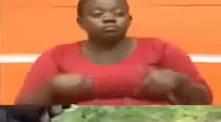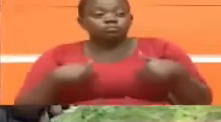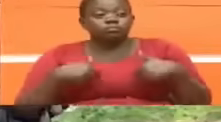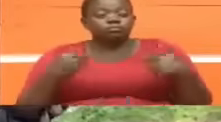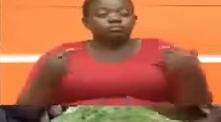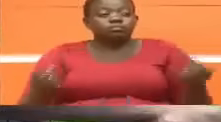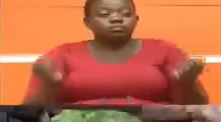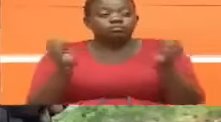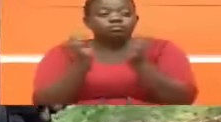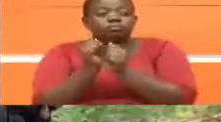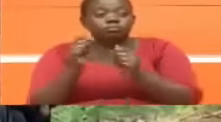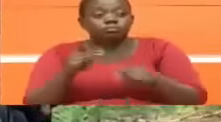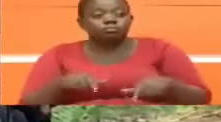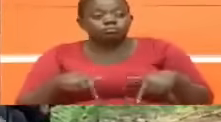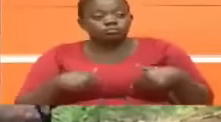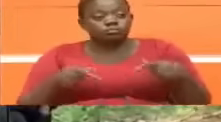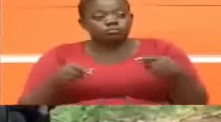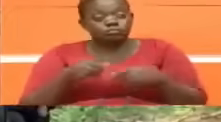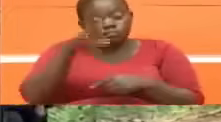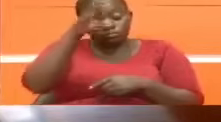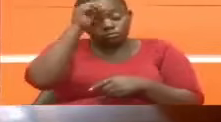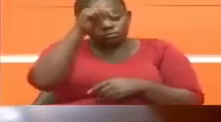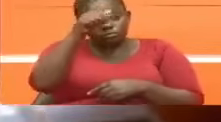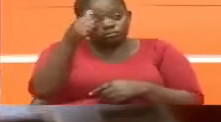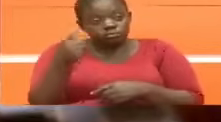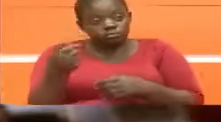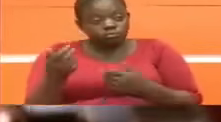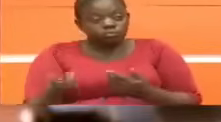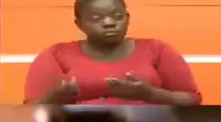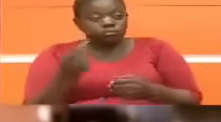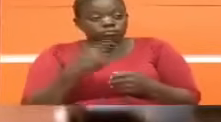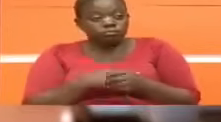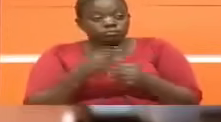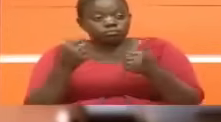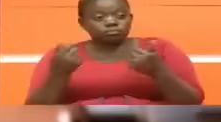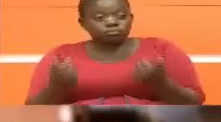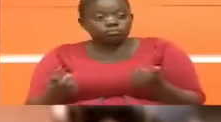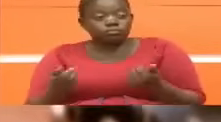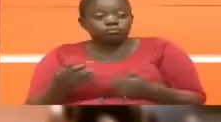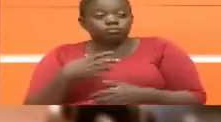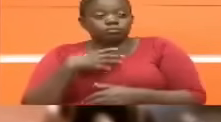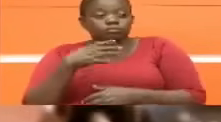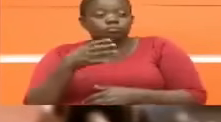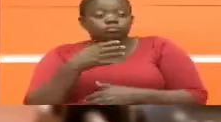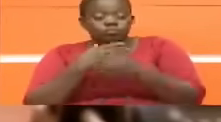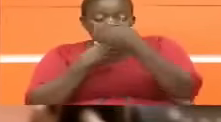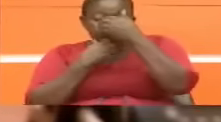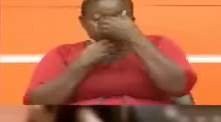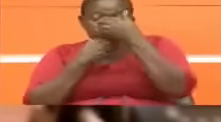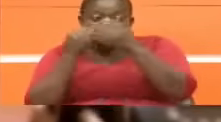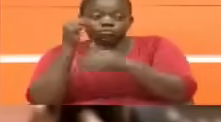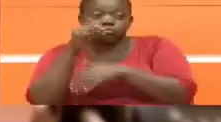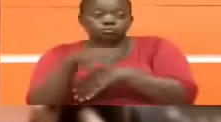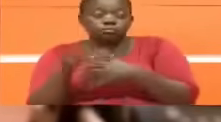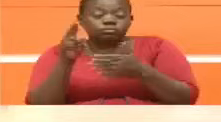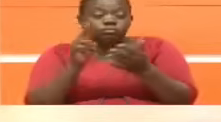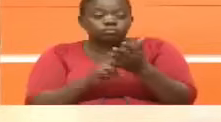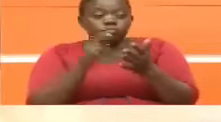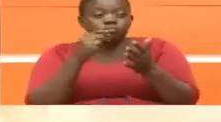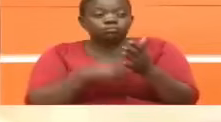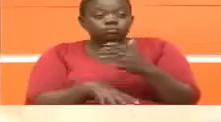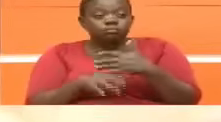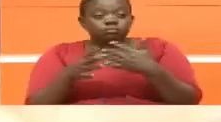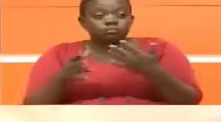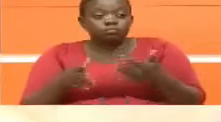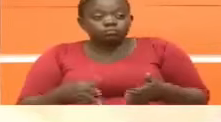mayisa kimu kyakuyiga ku balala. Mu kiseera kino Kabirigo asiza kubyo mu ddwaliro ekyamuliibwa oluvannyuma olw'okuzuulibwa nga kudde okukubira